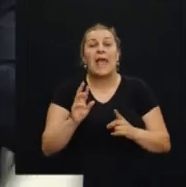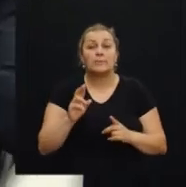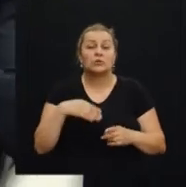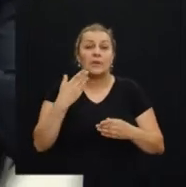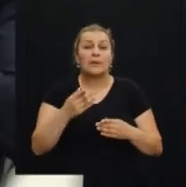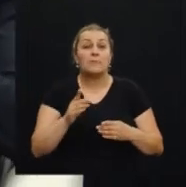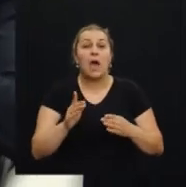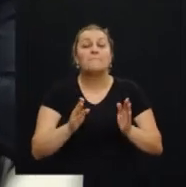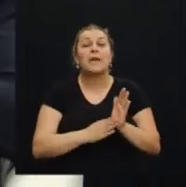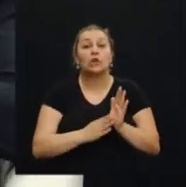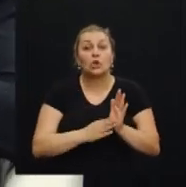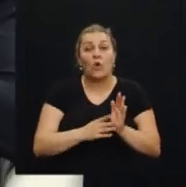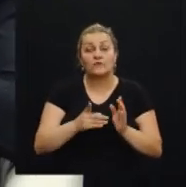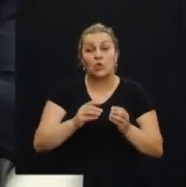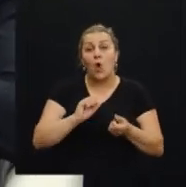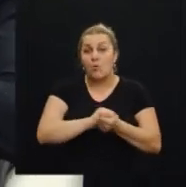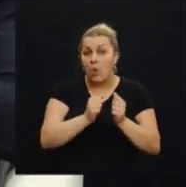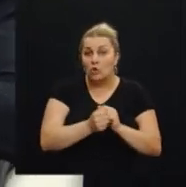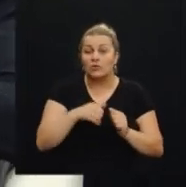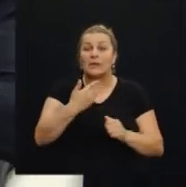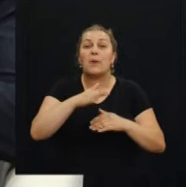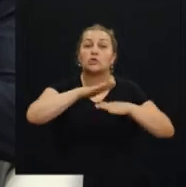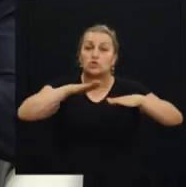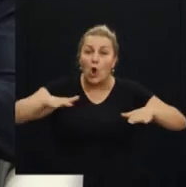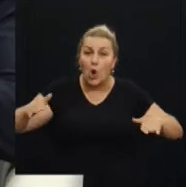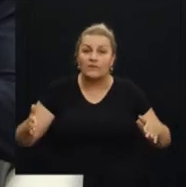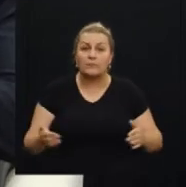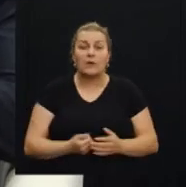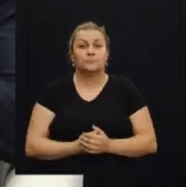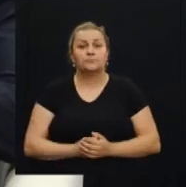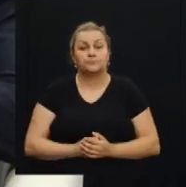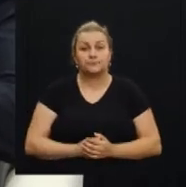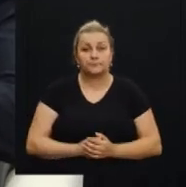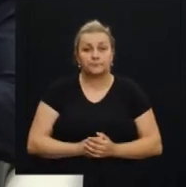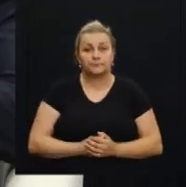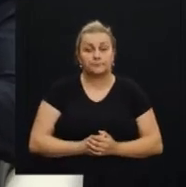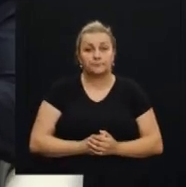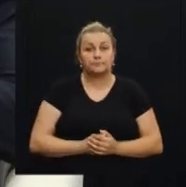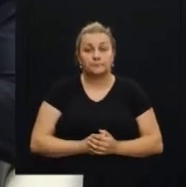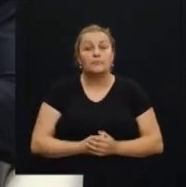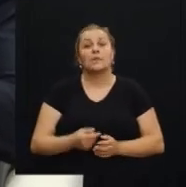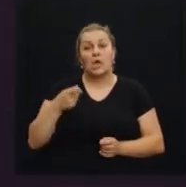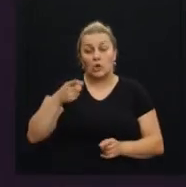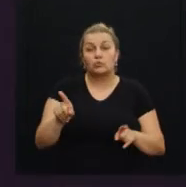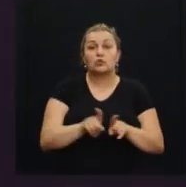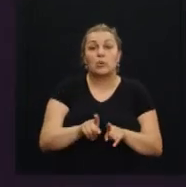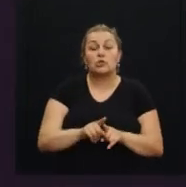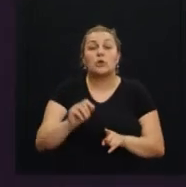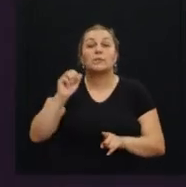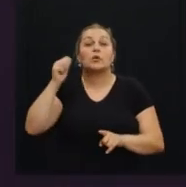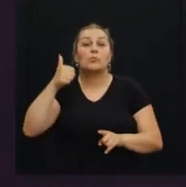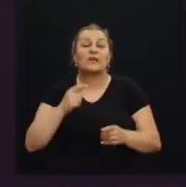prema Metovskom bojišnici, tamo prema stolovima pod kuli Rabranima. Pa i tu smo bili u prvom